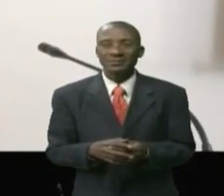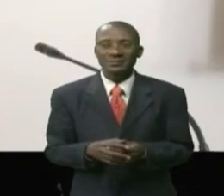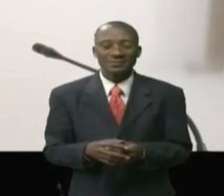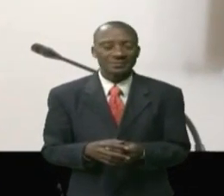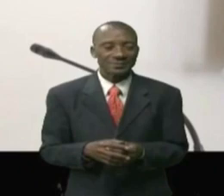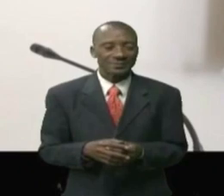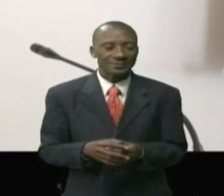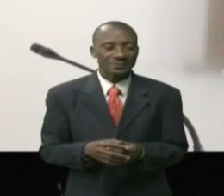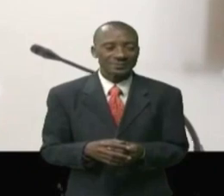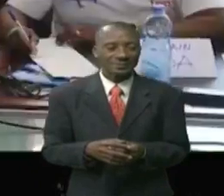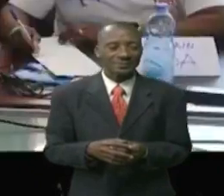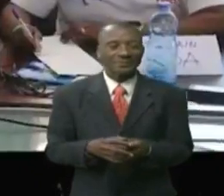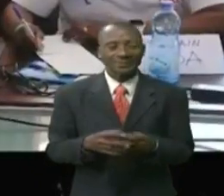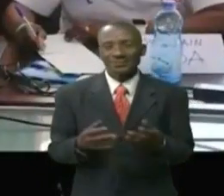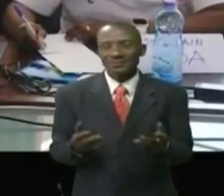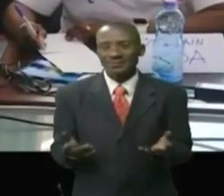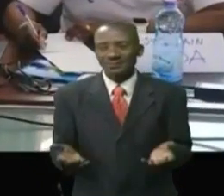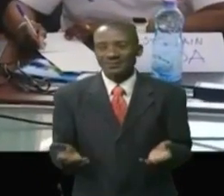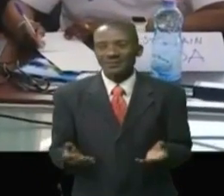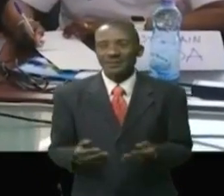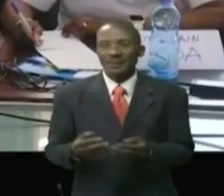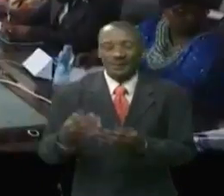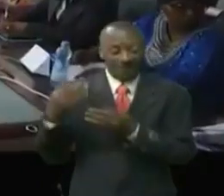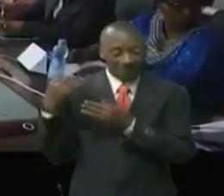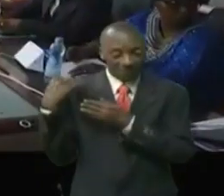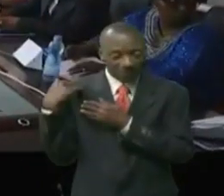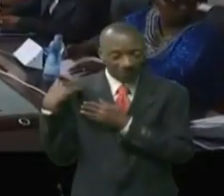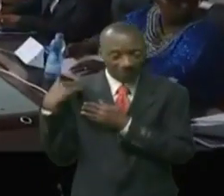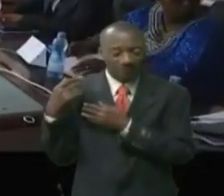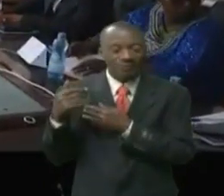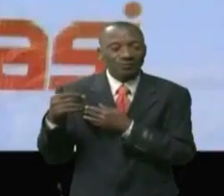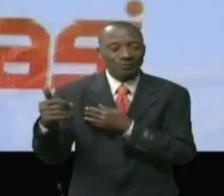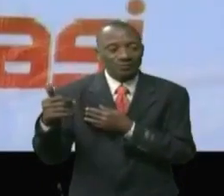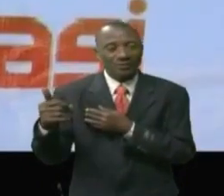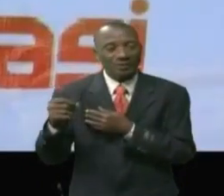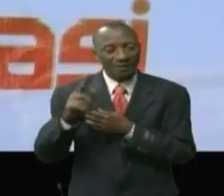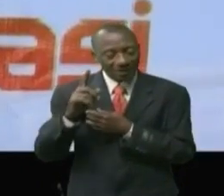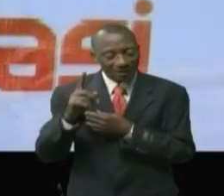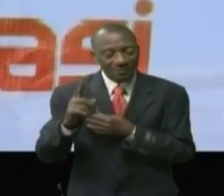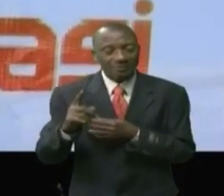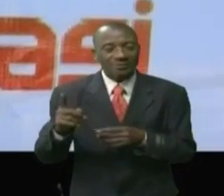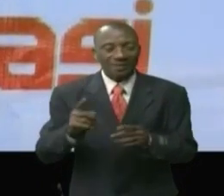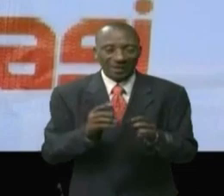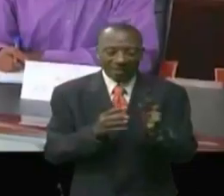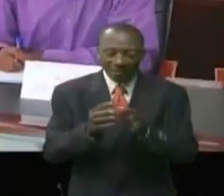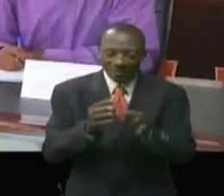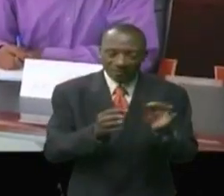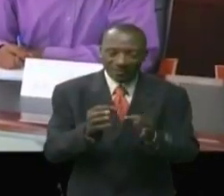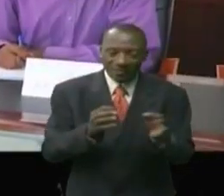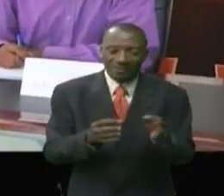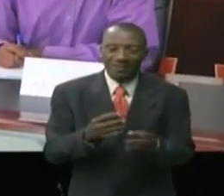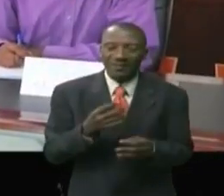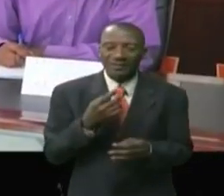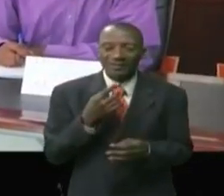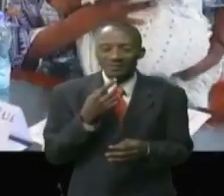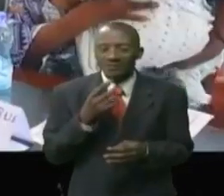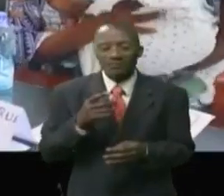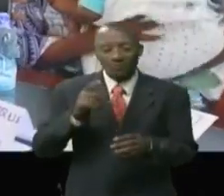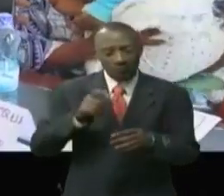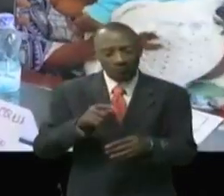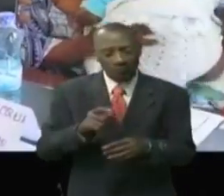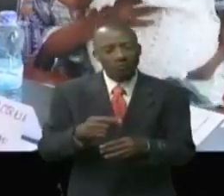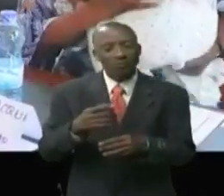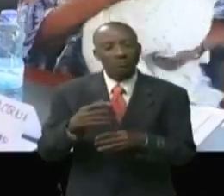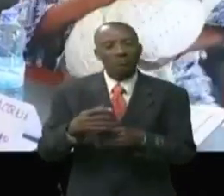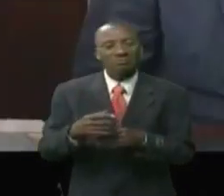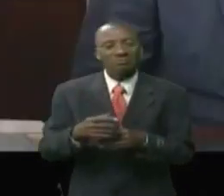provinciale de la jeunesse gibirando a indiqué que des mécanismes sont montés pour sensibiliser la jeunesse du Nord kivou sur la avortement